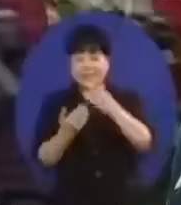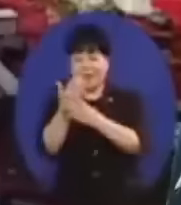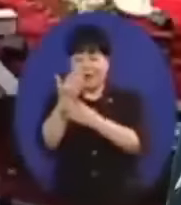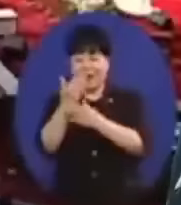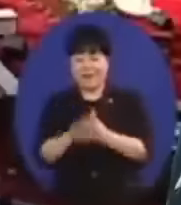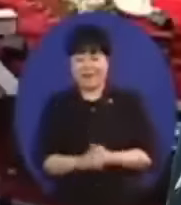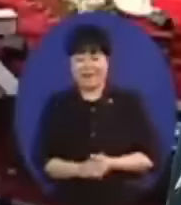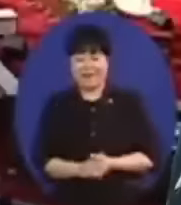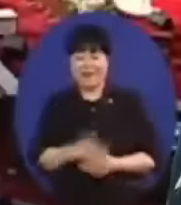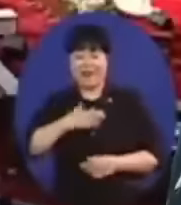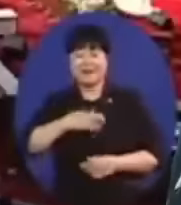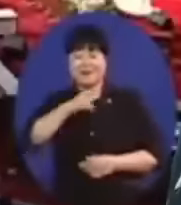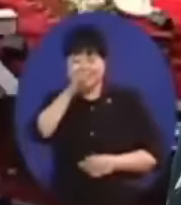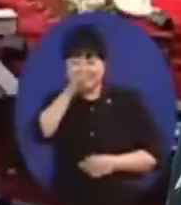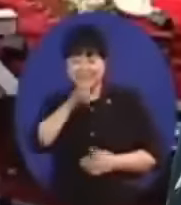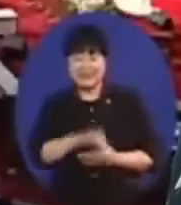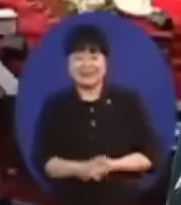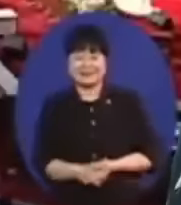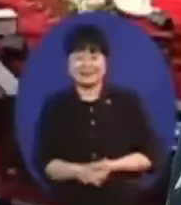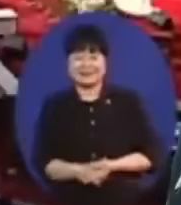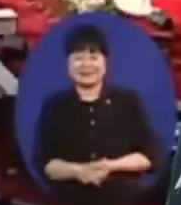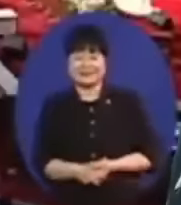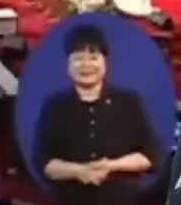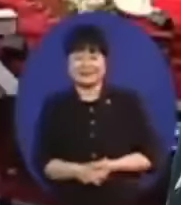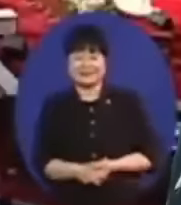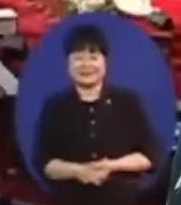생겨나는지 생각할 수 없습니다.